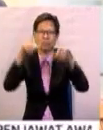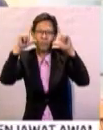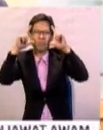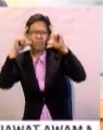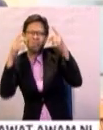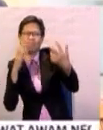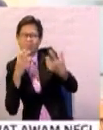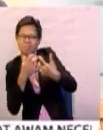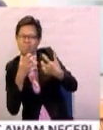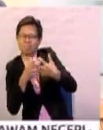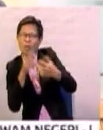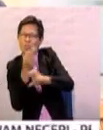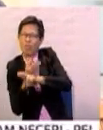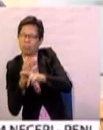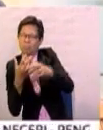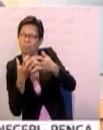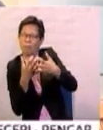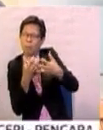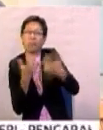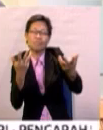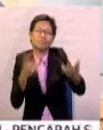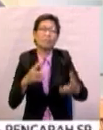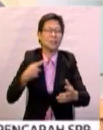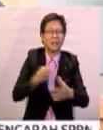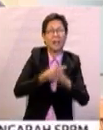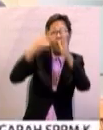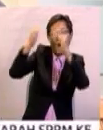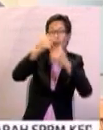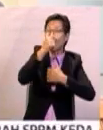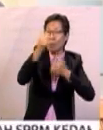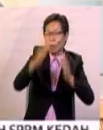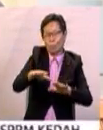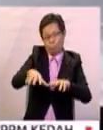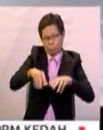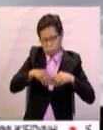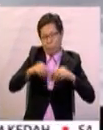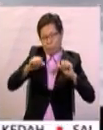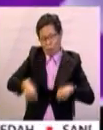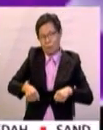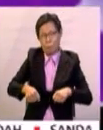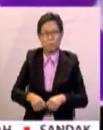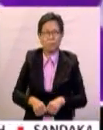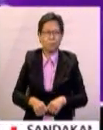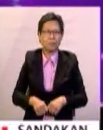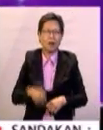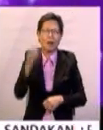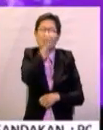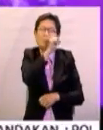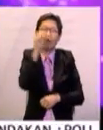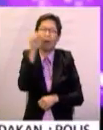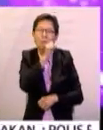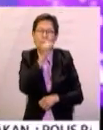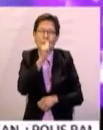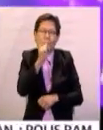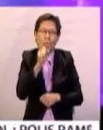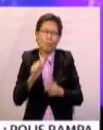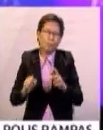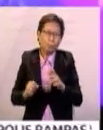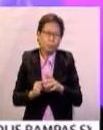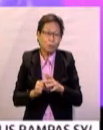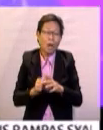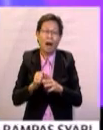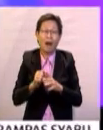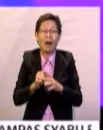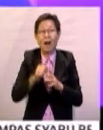ni. Jadi kita harap peminat dapat menerima lagu ni. Video klip lagu Pecutan Impian telah pun dimuat naik